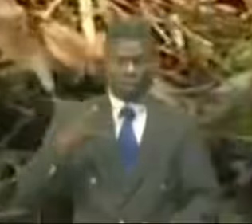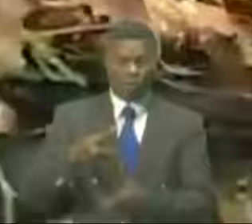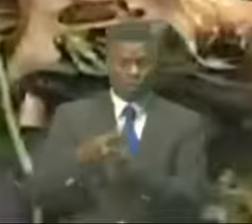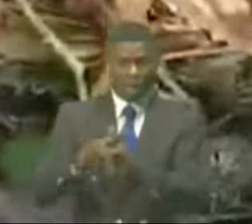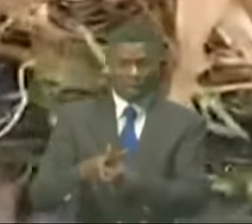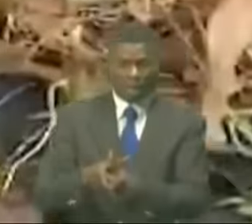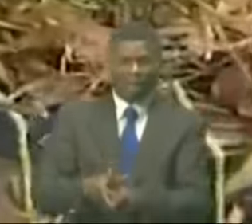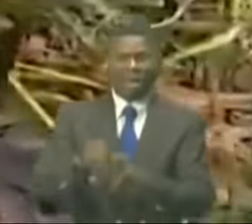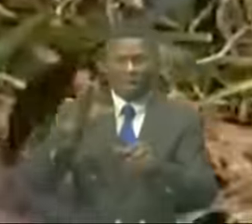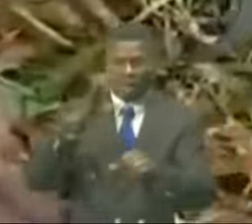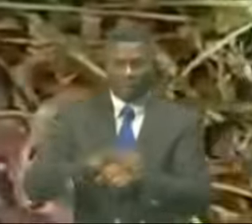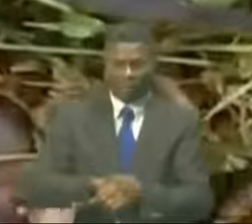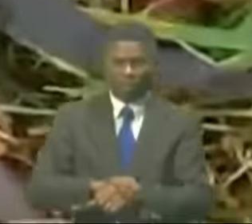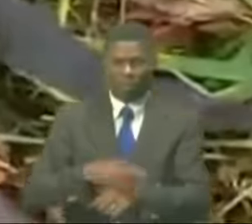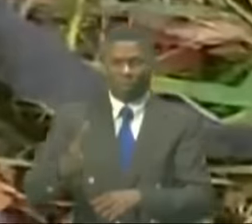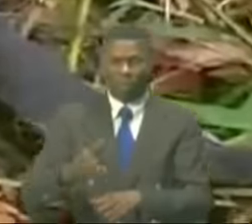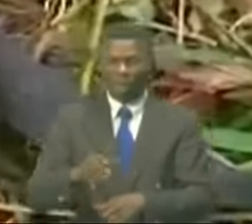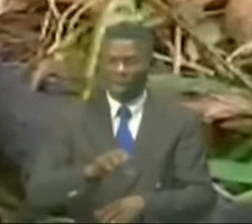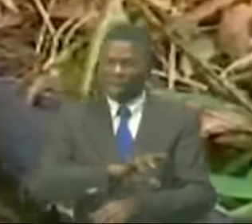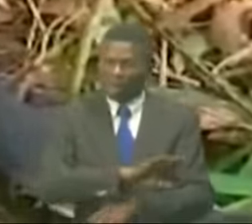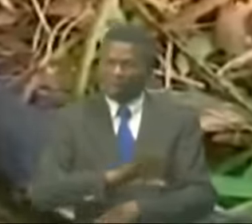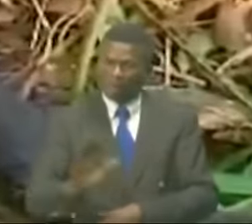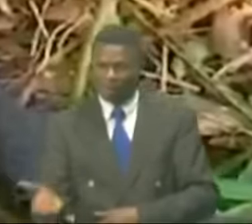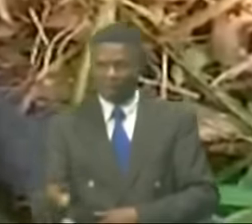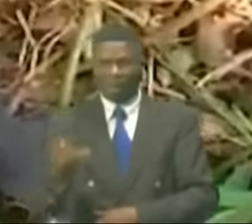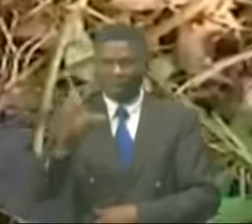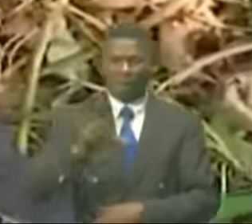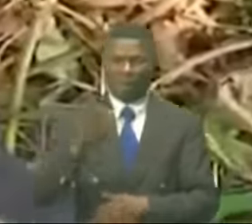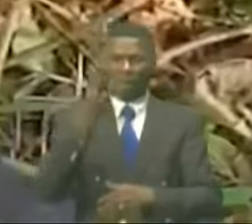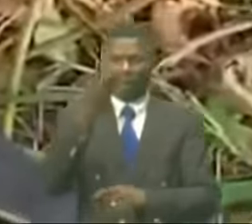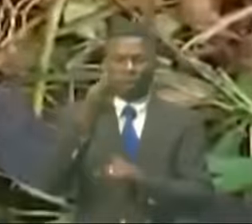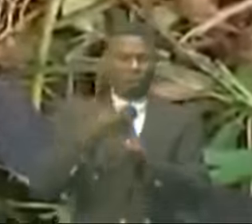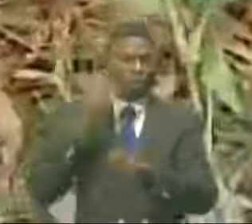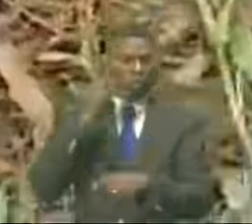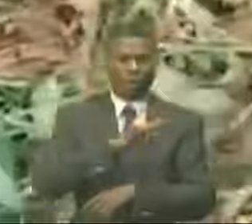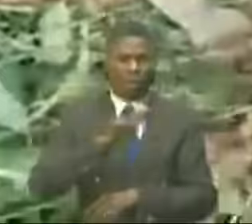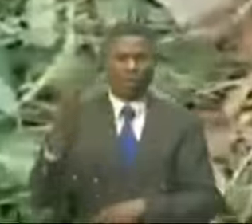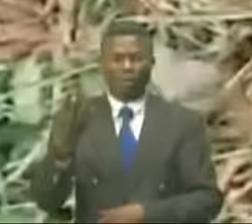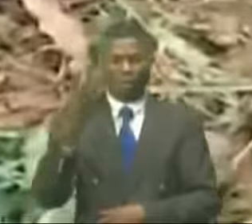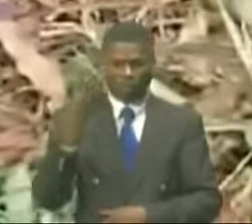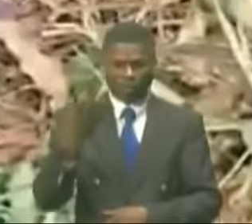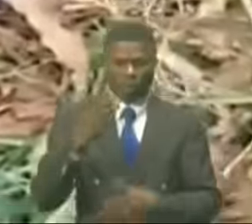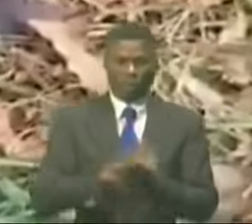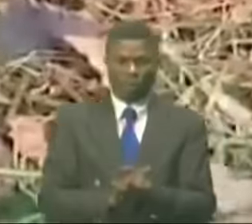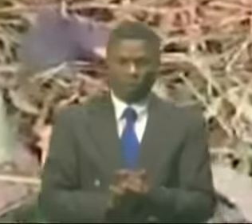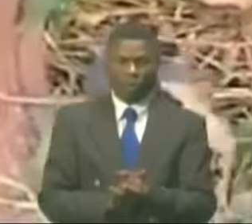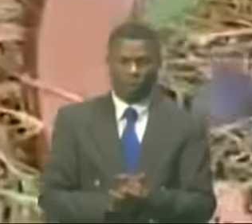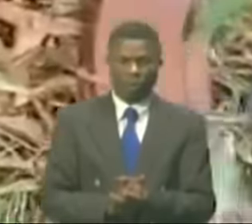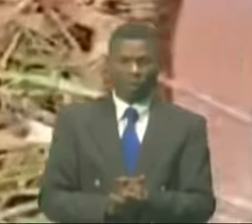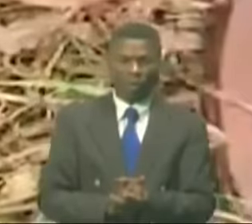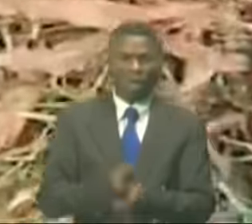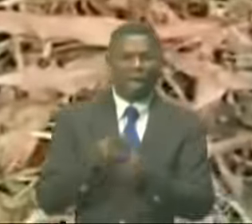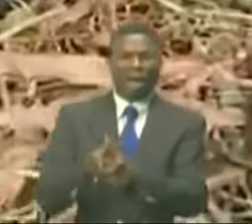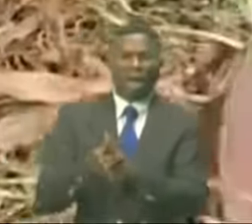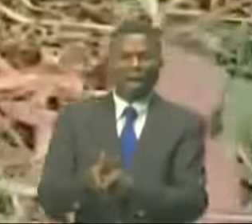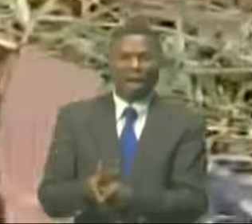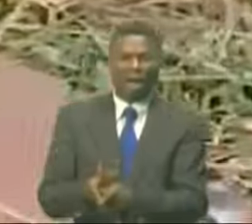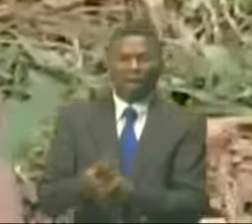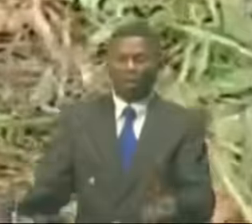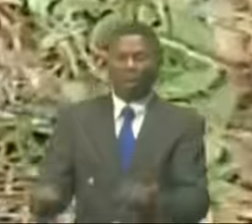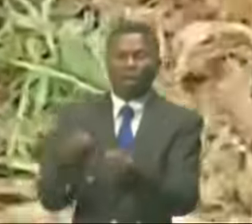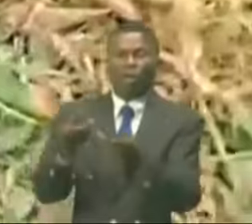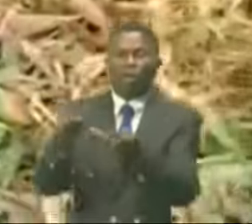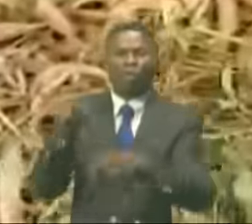balles réelles aux premières heures du matin, le lundi 3 juin 2024. Comment cette arme se retrouve-t-elle en ce